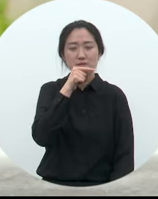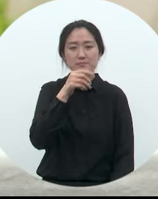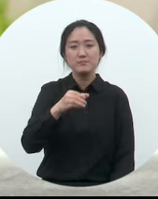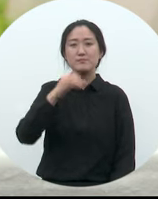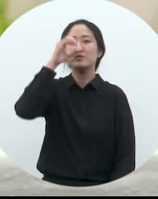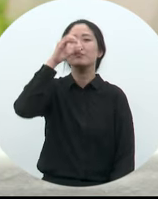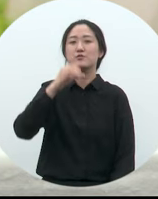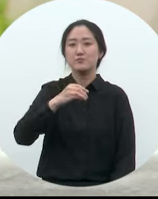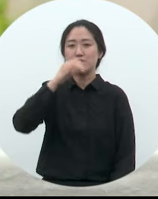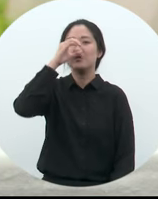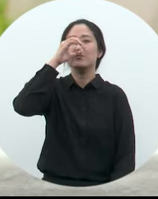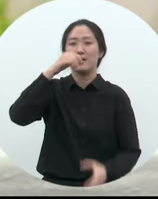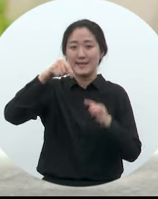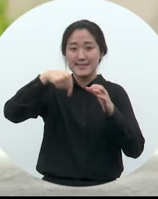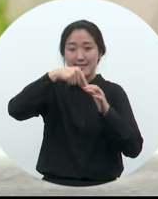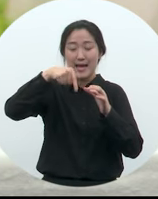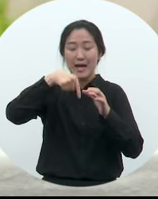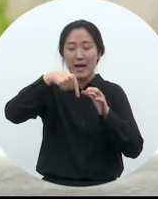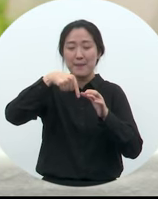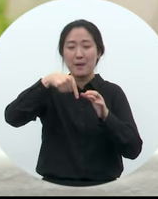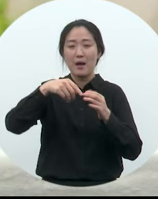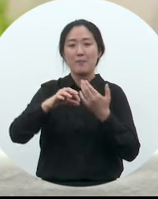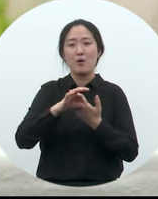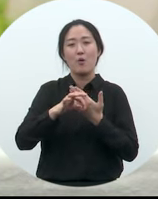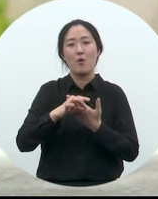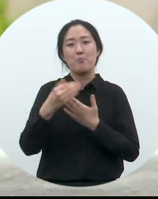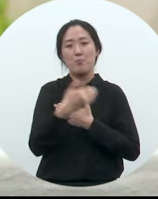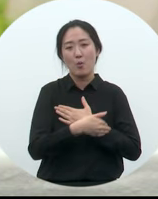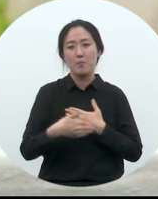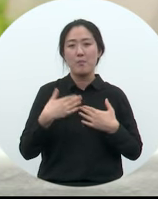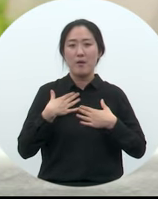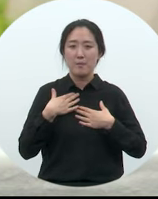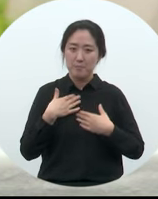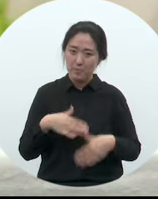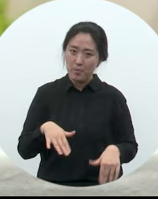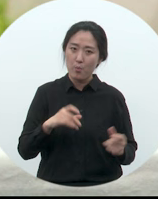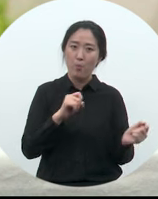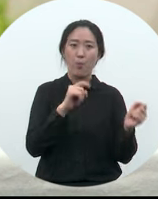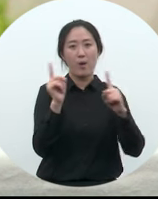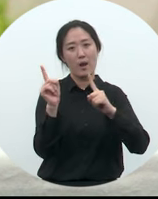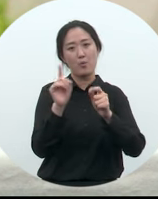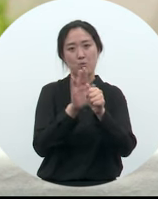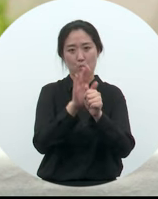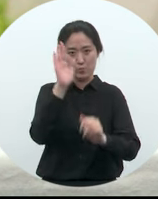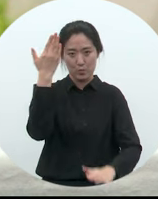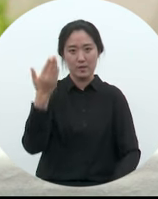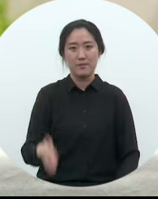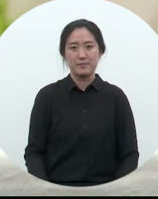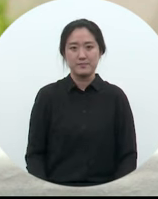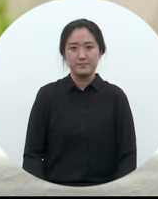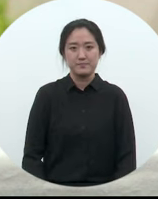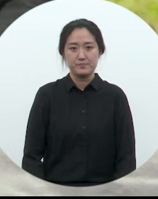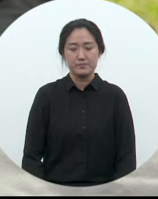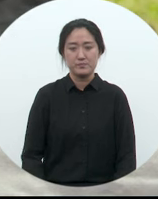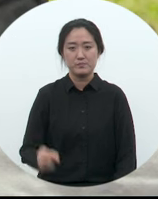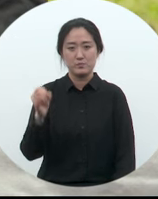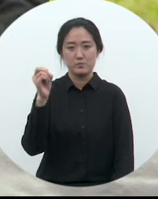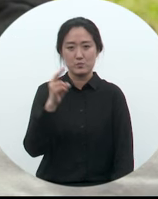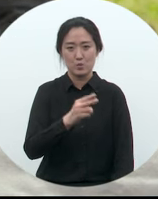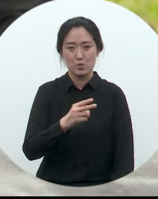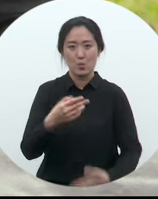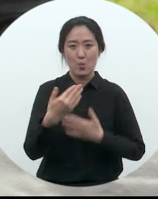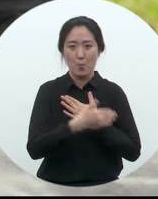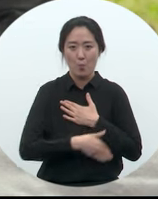그냥 음료수처럼 차처럼 복용을 하게 되면은 피로를 풀어주는데 도움이 많이 될 수가 있습니다.